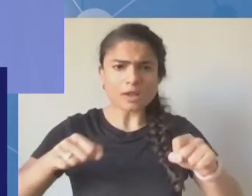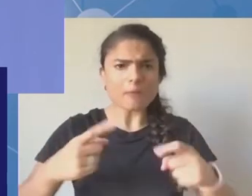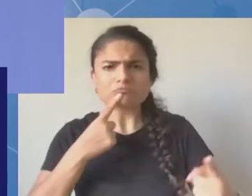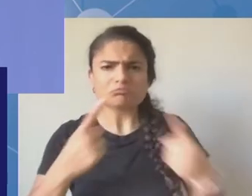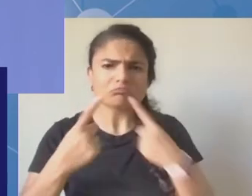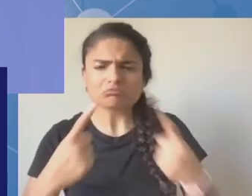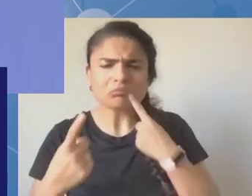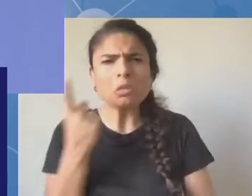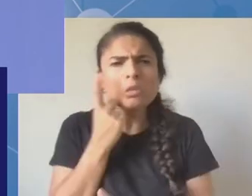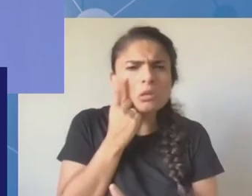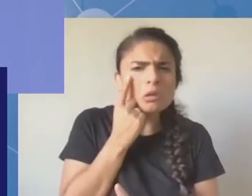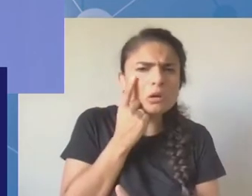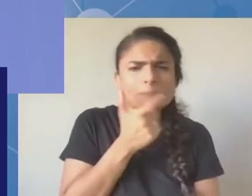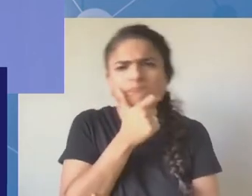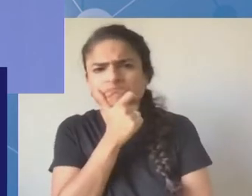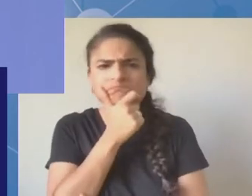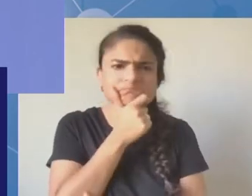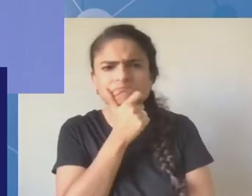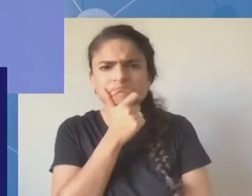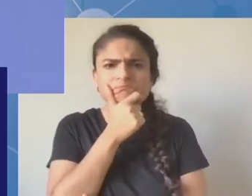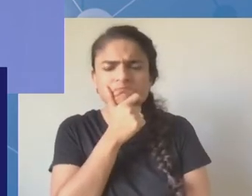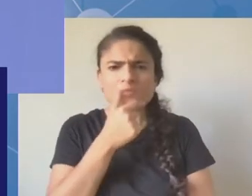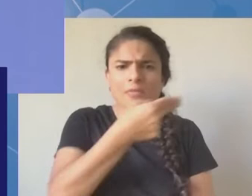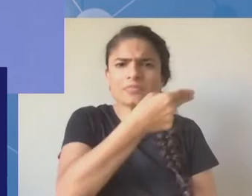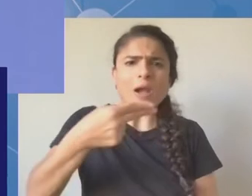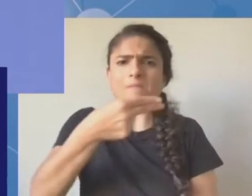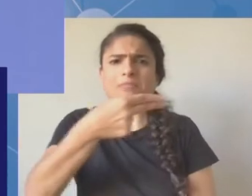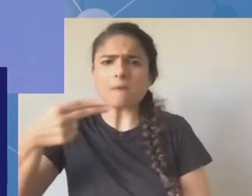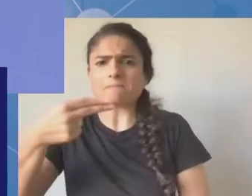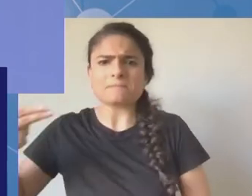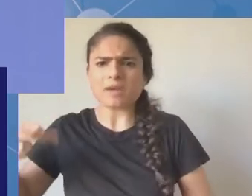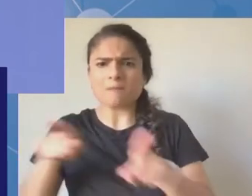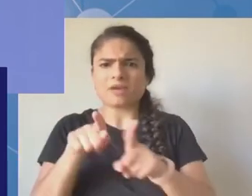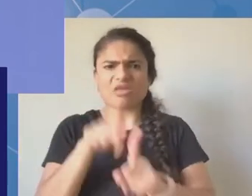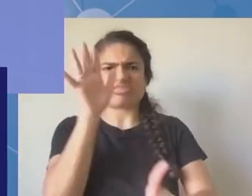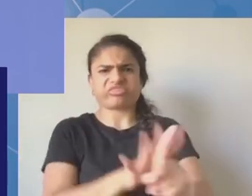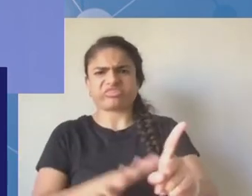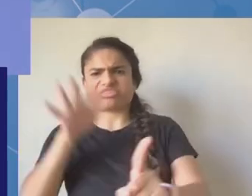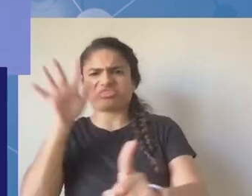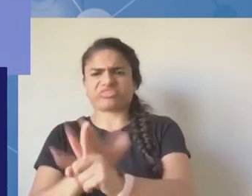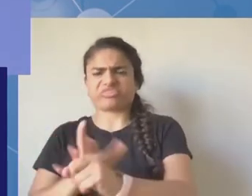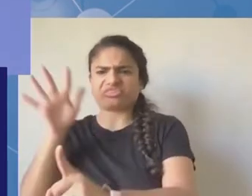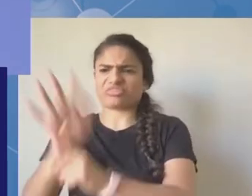من القاعدة إلى أعلى، ونستطيع أن